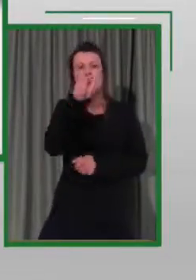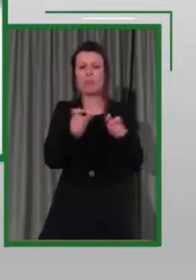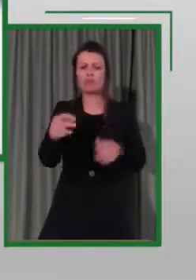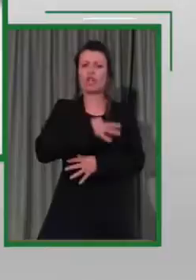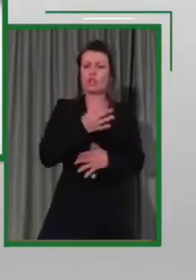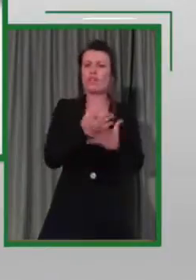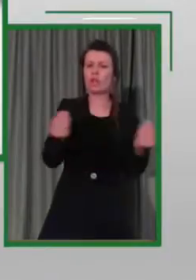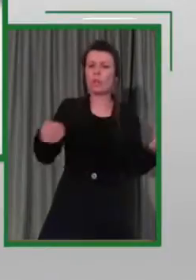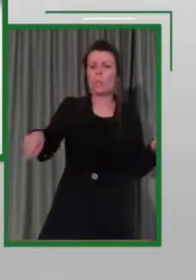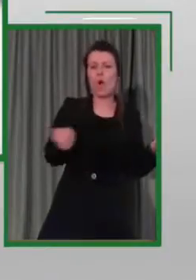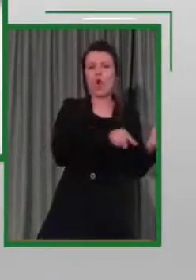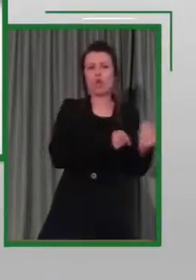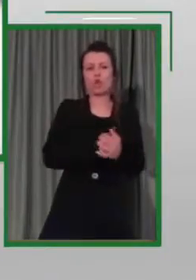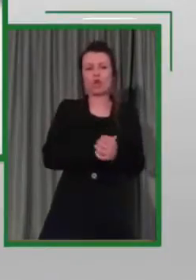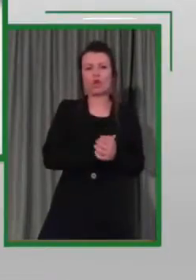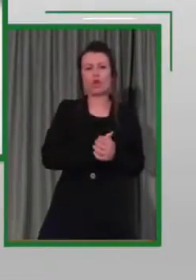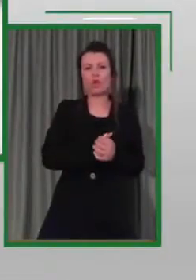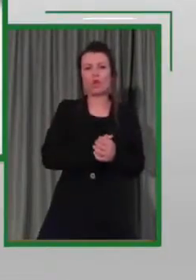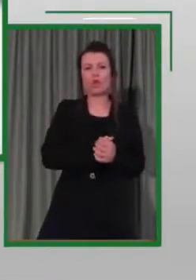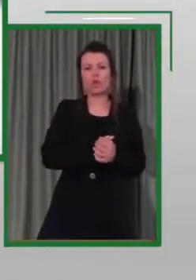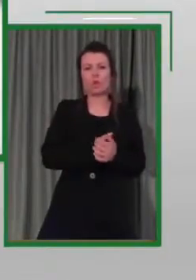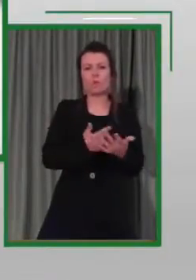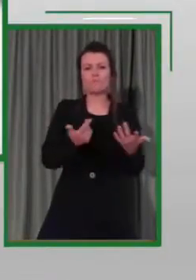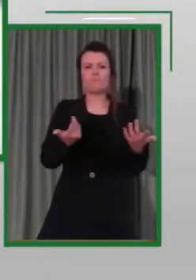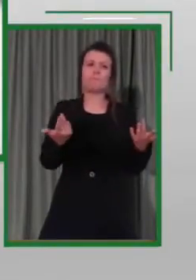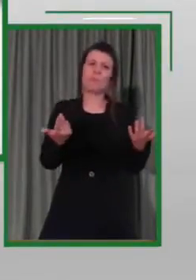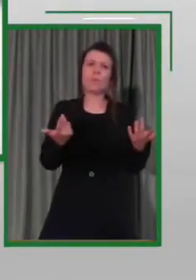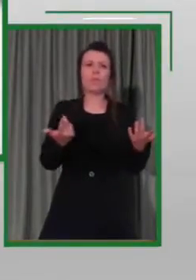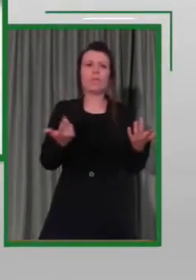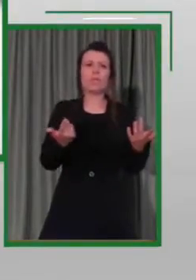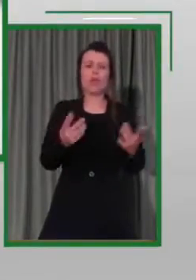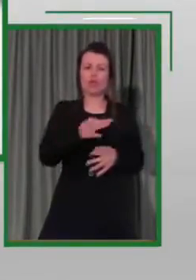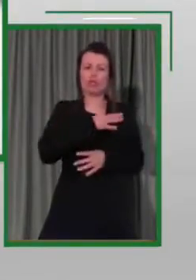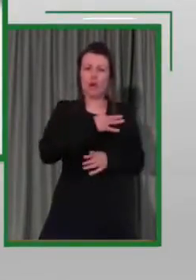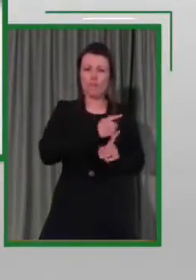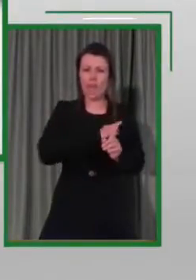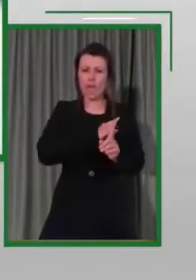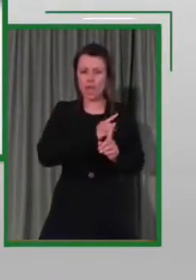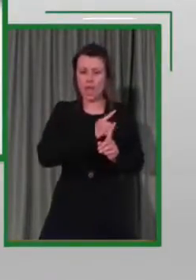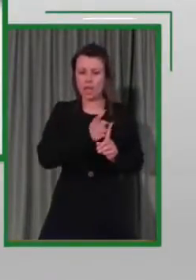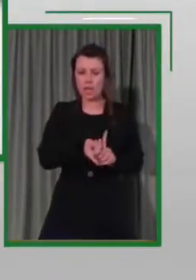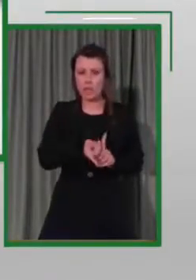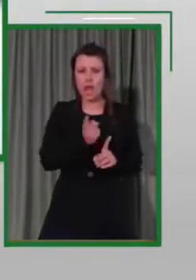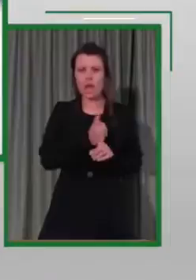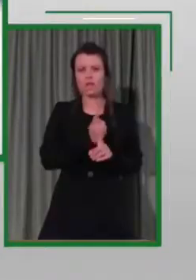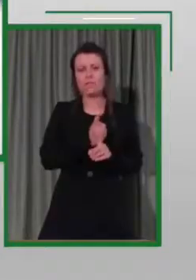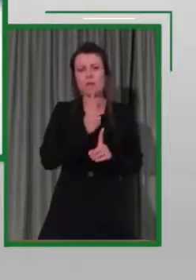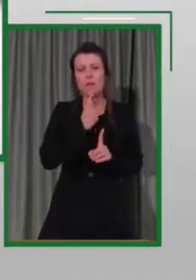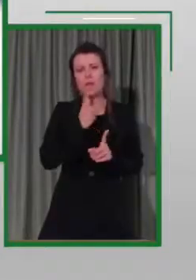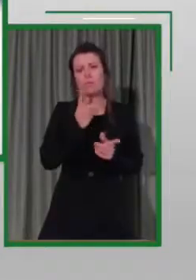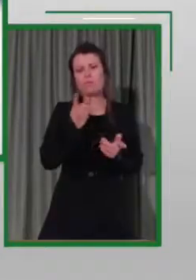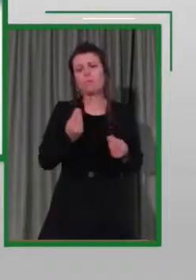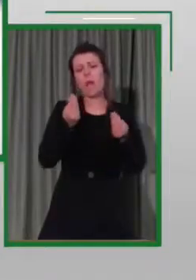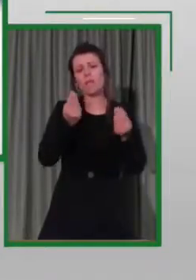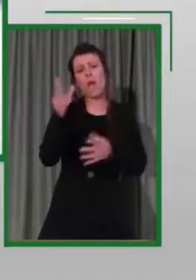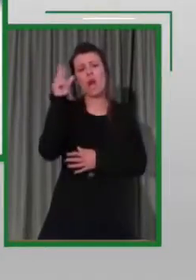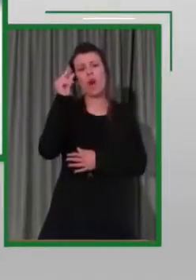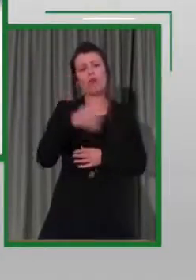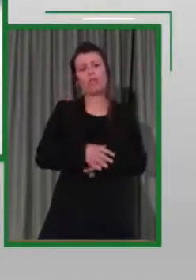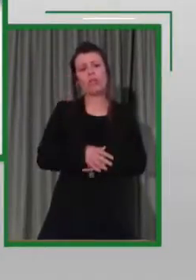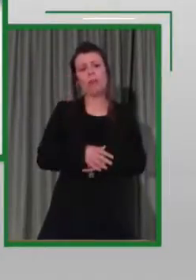fondamentale che tutta questa sofferenza generi anche una conoscenza, che sia una conoscenza che aiuti a essere più